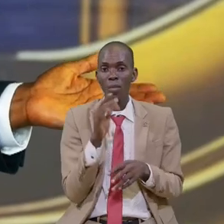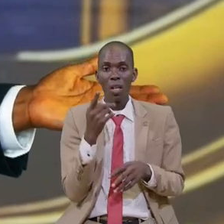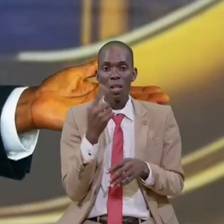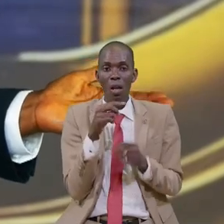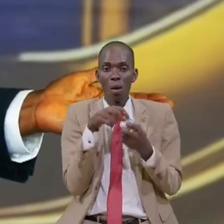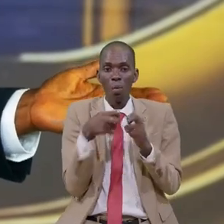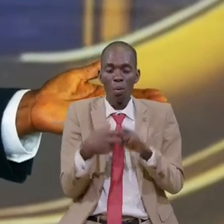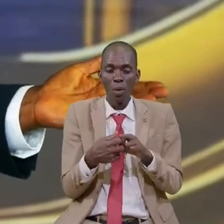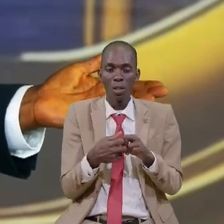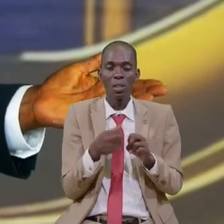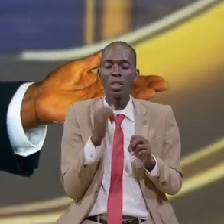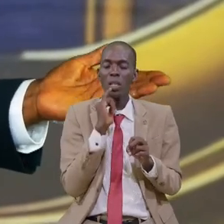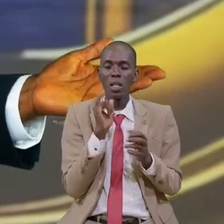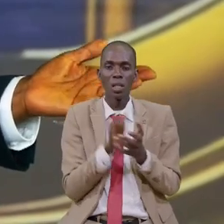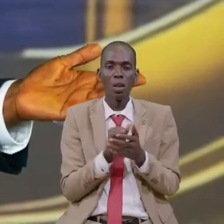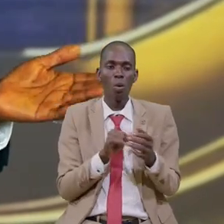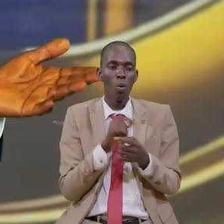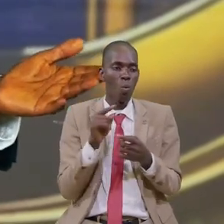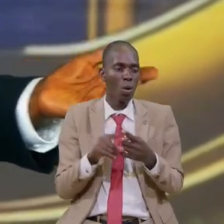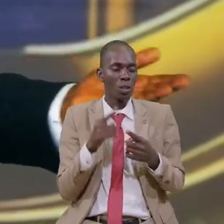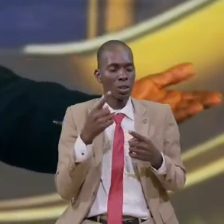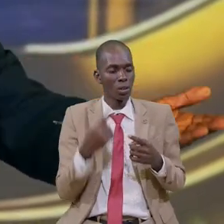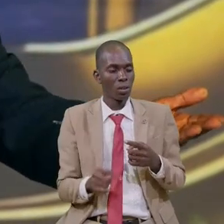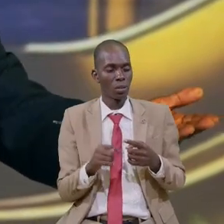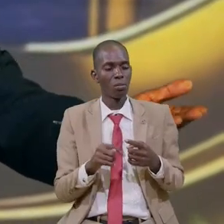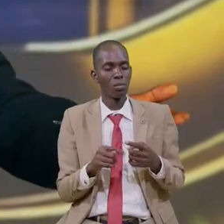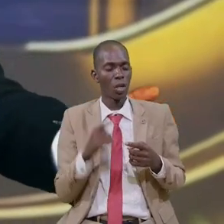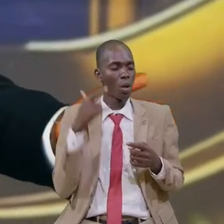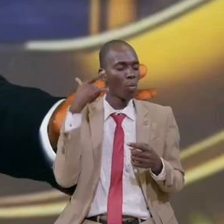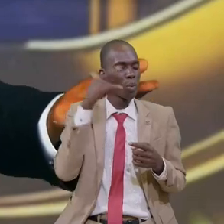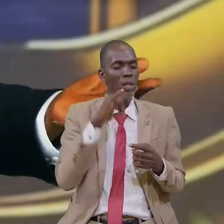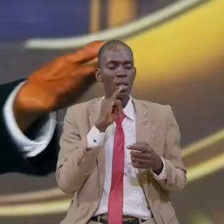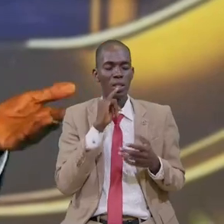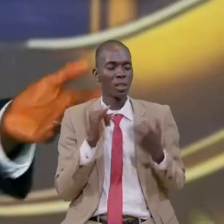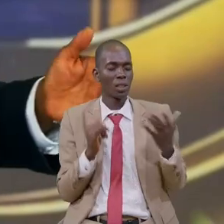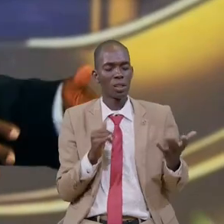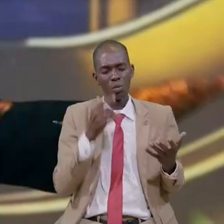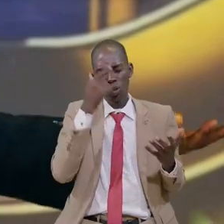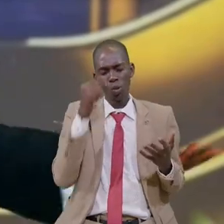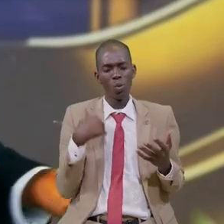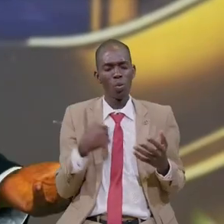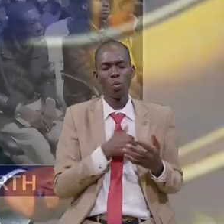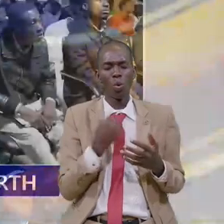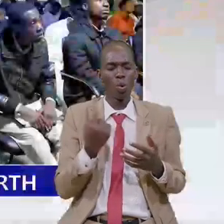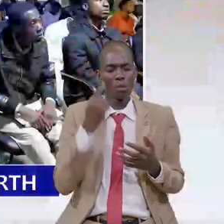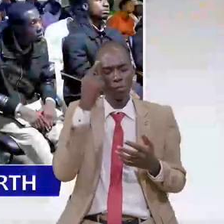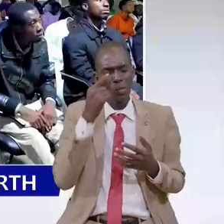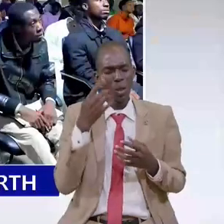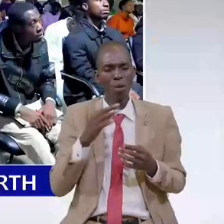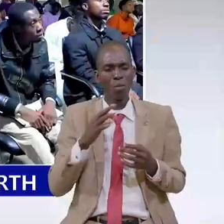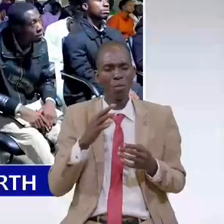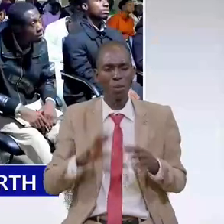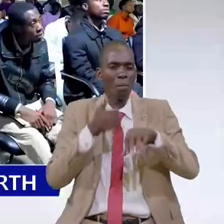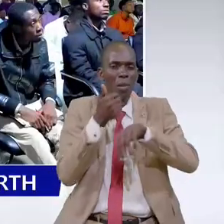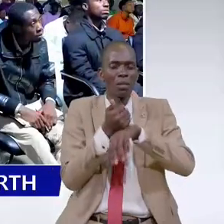que l'avion est là. Parce que nous sommes habitués à penser à la montagne, la montagne, la montagne. On peut prendre